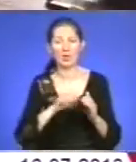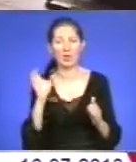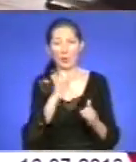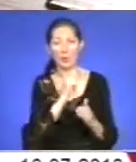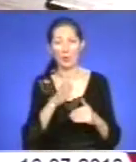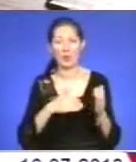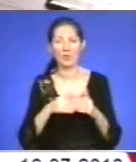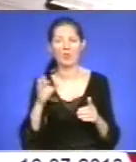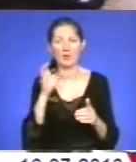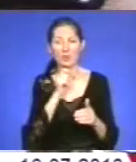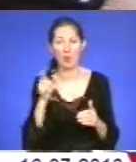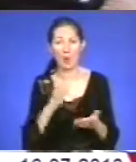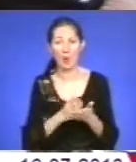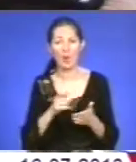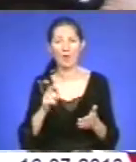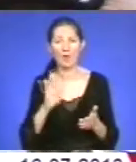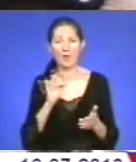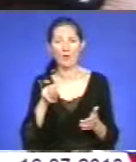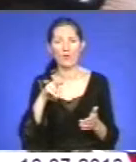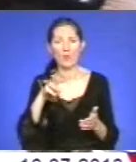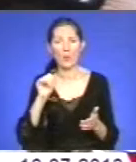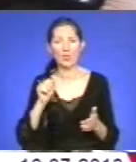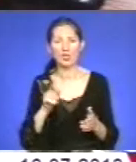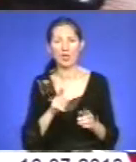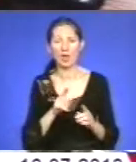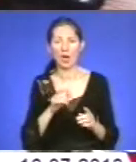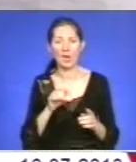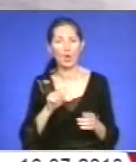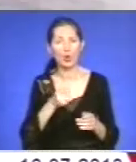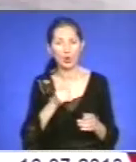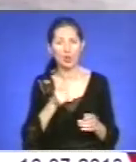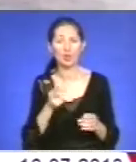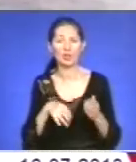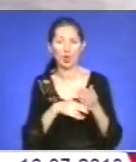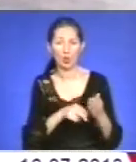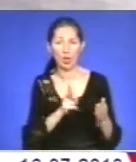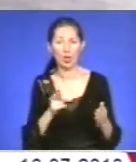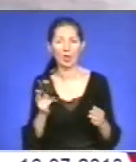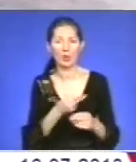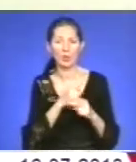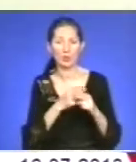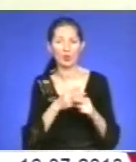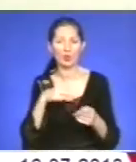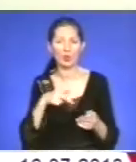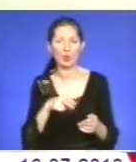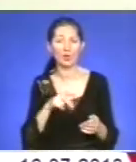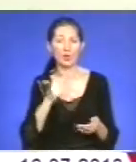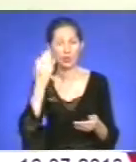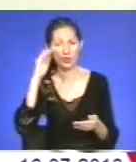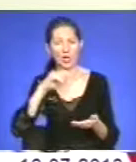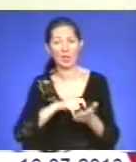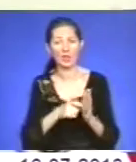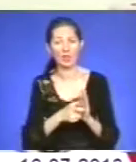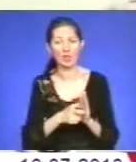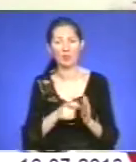злодії мають відмички та універсальні ключі, за допомогою яких без перешкод проникають у чужі домівки. Після цього люди приїжджають